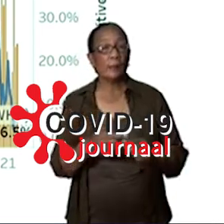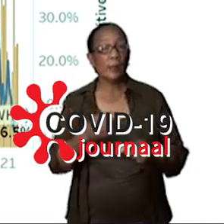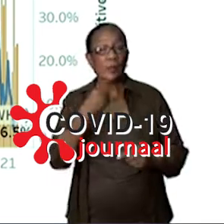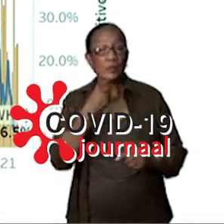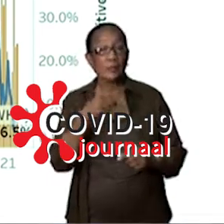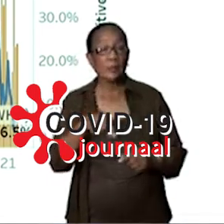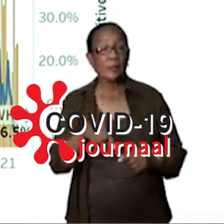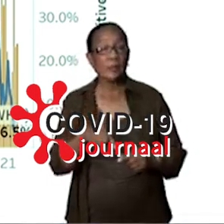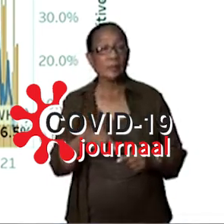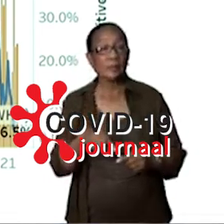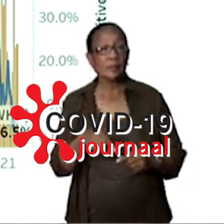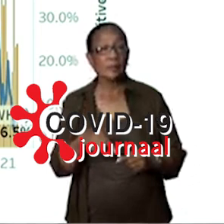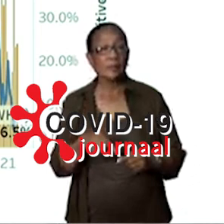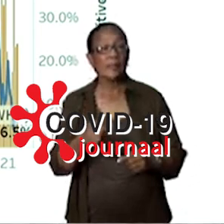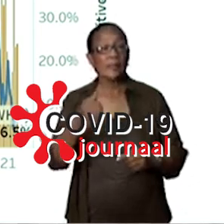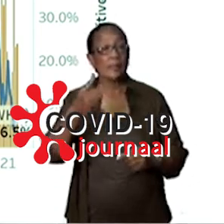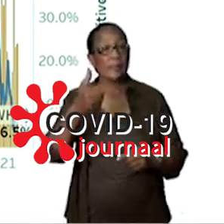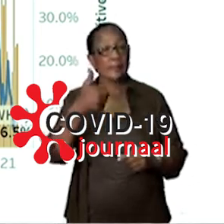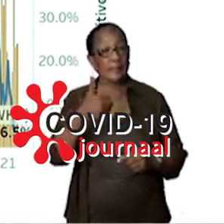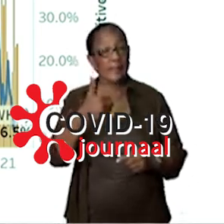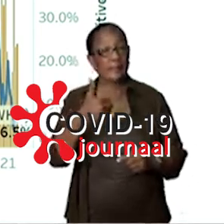rate